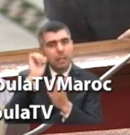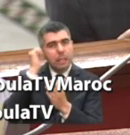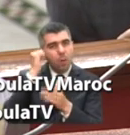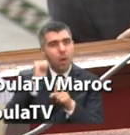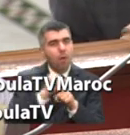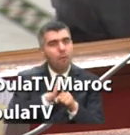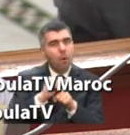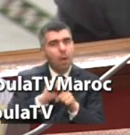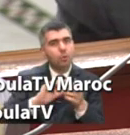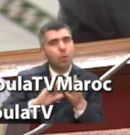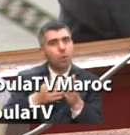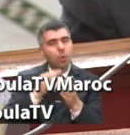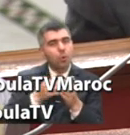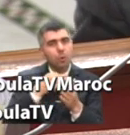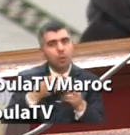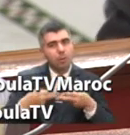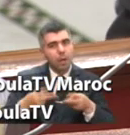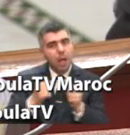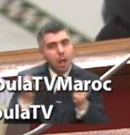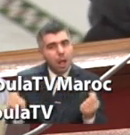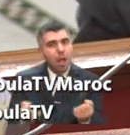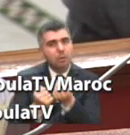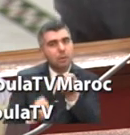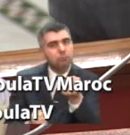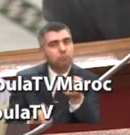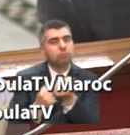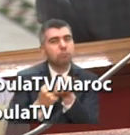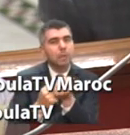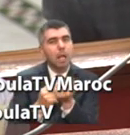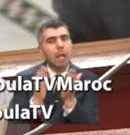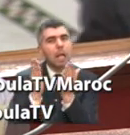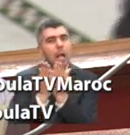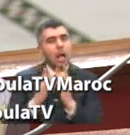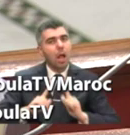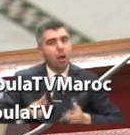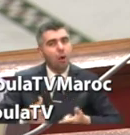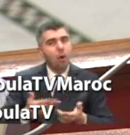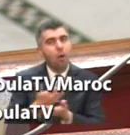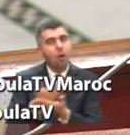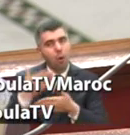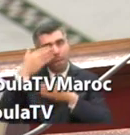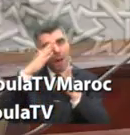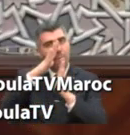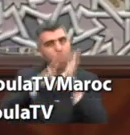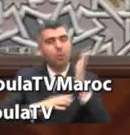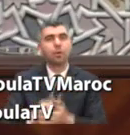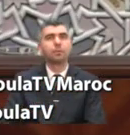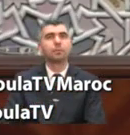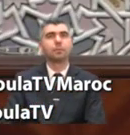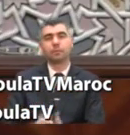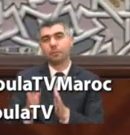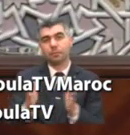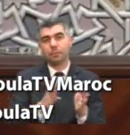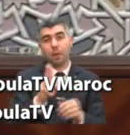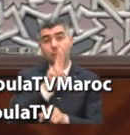عليها القانون الاطار من اجل الاقلاع ان شاء الله بهذه المنظومه التربويه والتكوينيه ديالنا. شكرا. السؤال الموالي